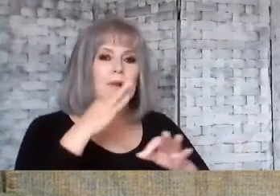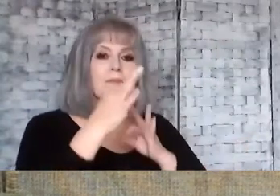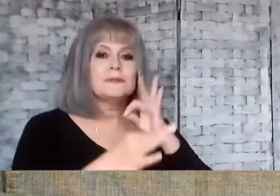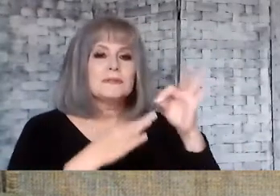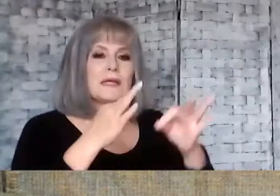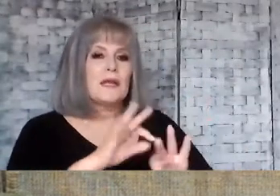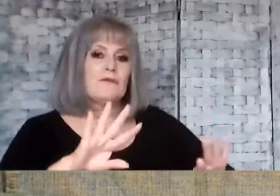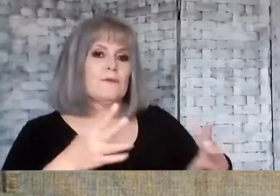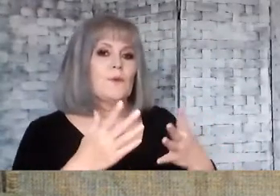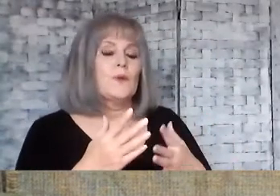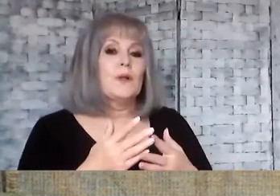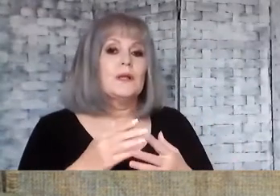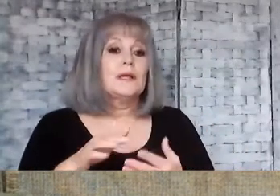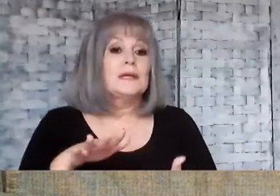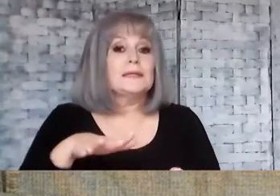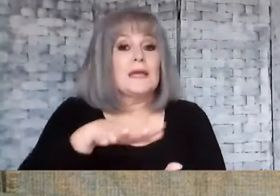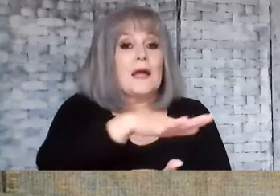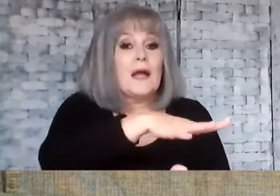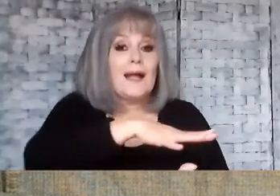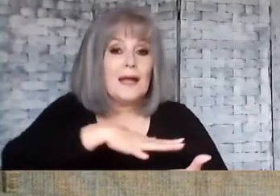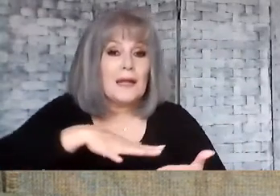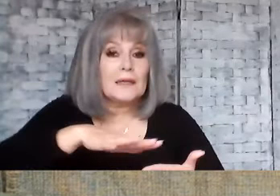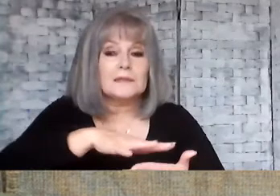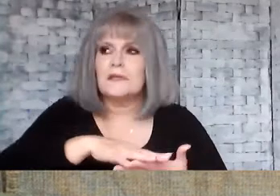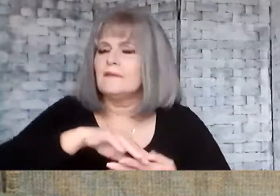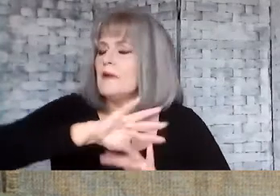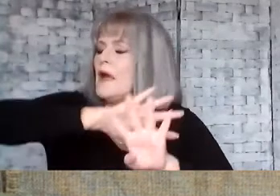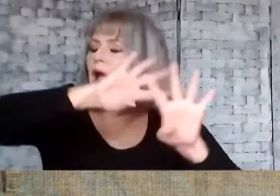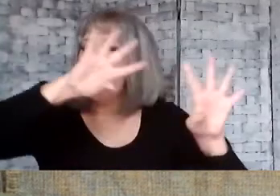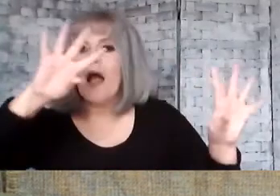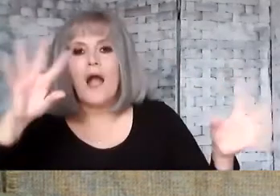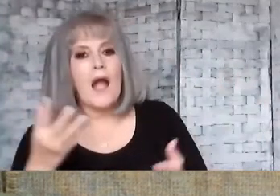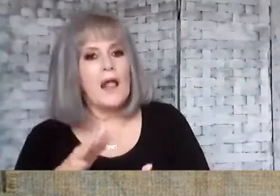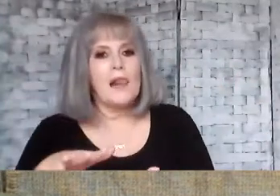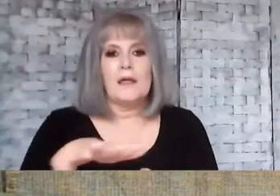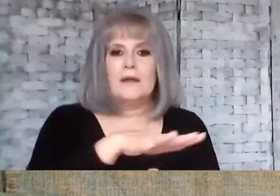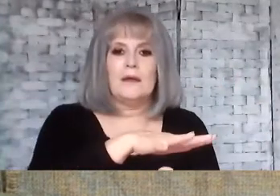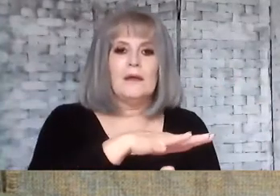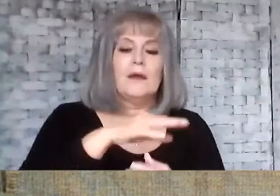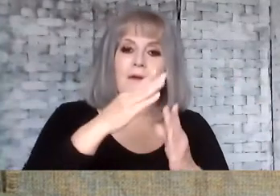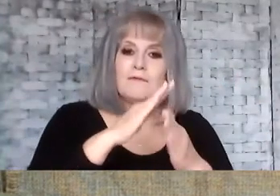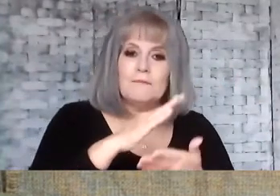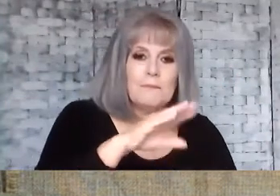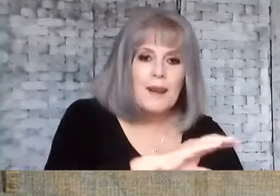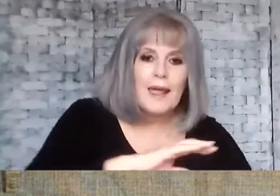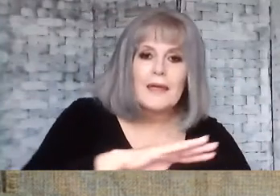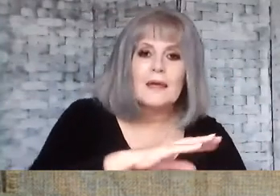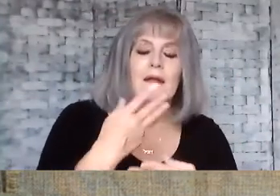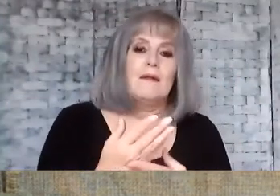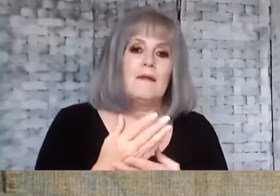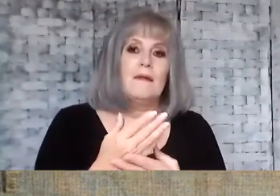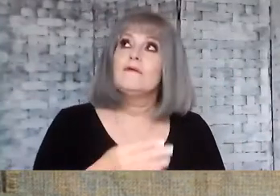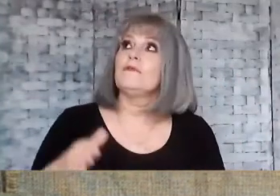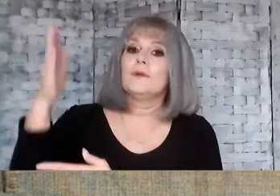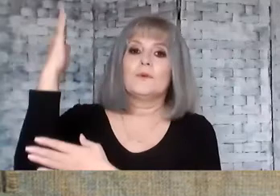dit beskryf? Die heiligste van die wonings van die Allerhoogste. Hoor